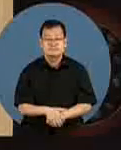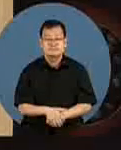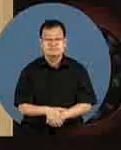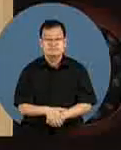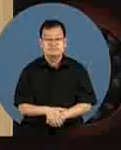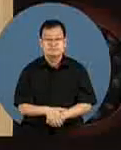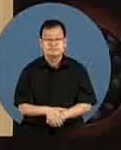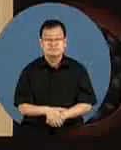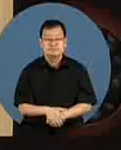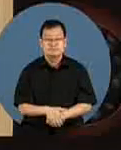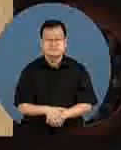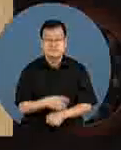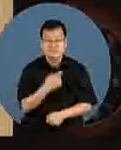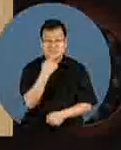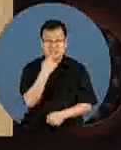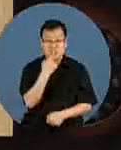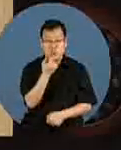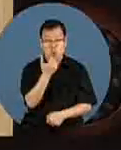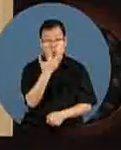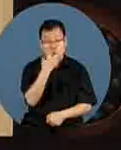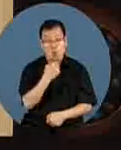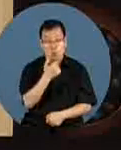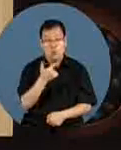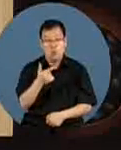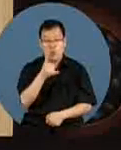거기서 백이 좀 벌었습니다.